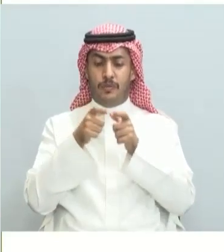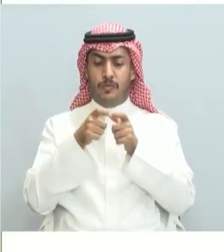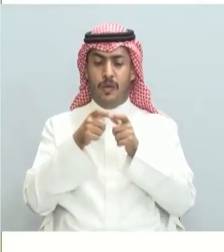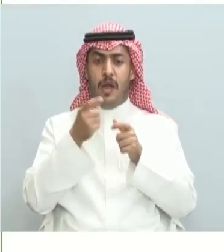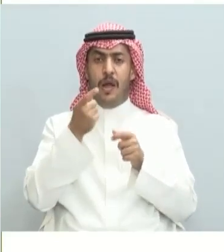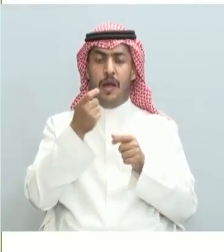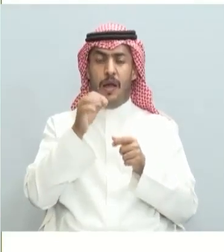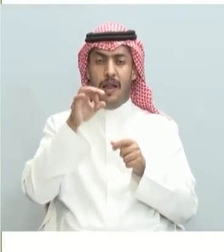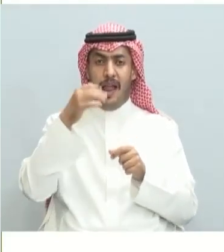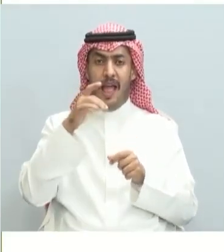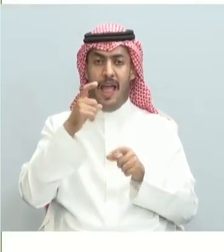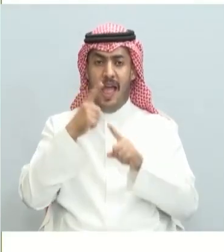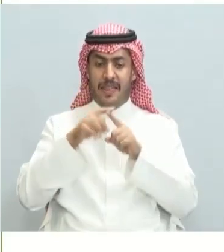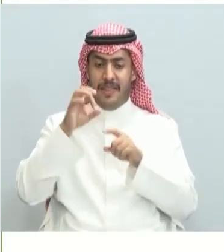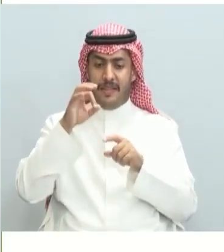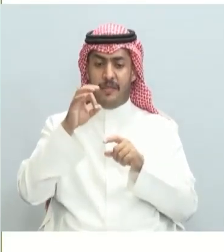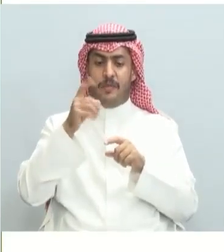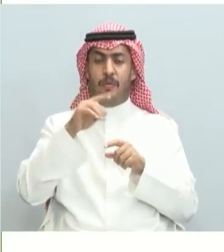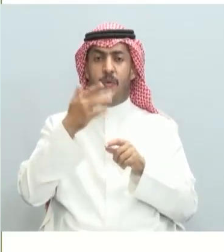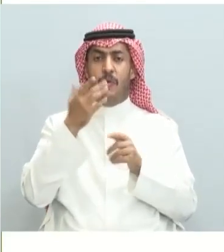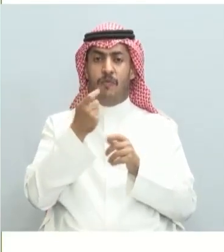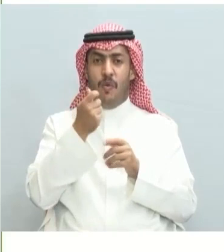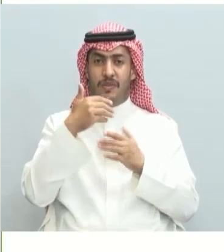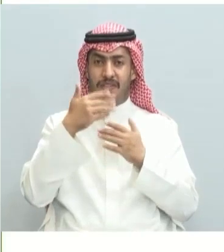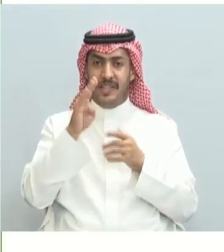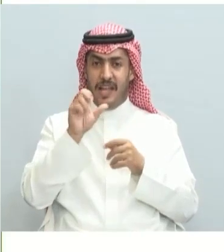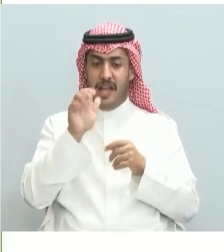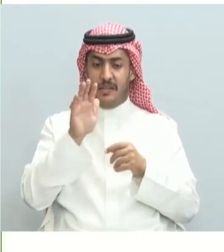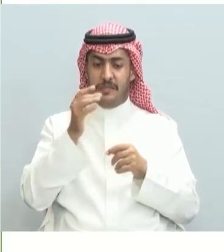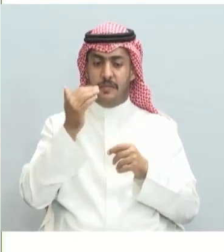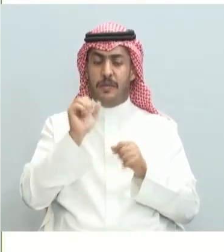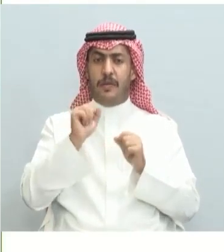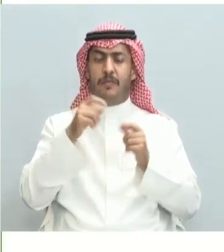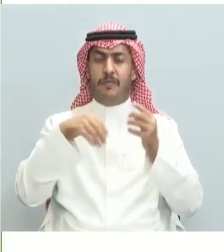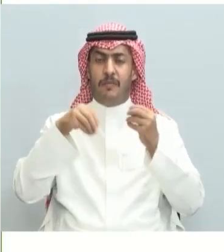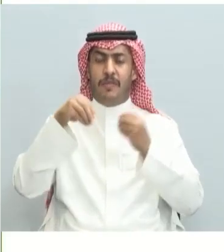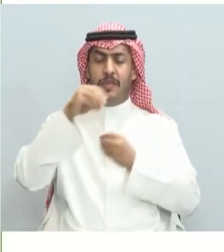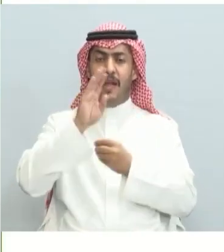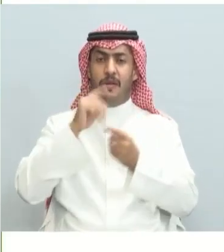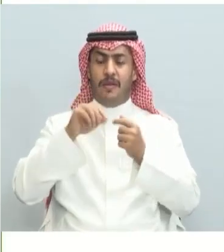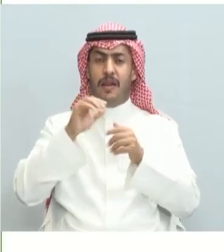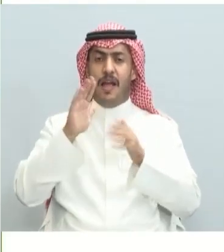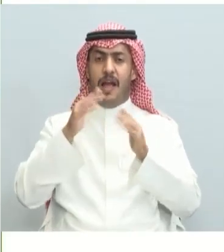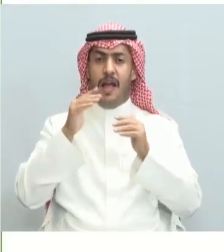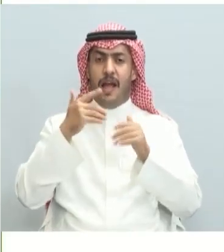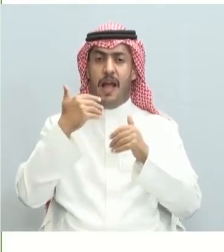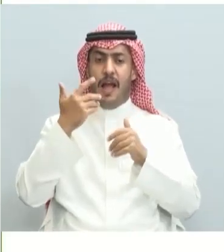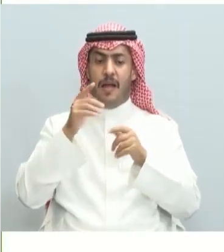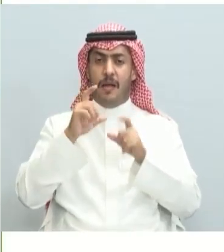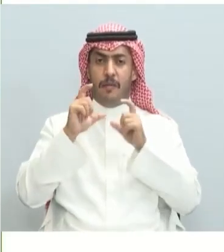العملات المعدنيه والعملات الورقيه المتداوله خارج